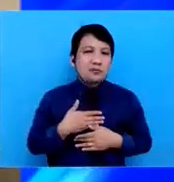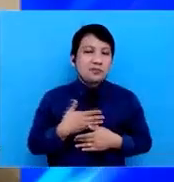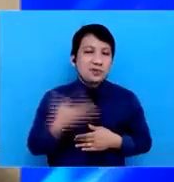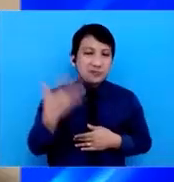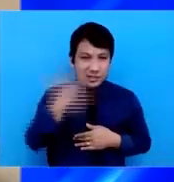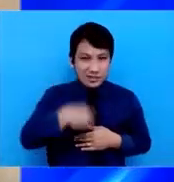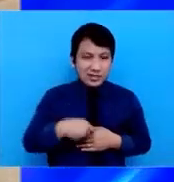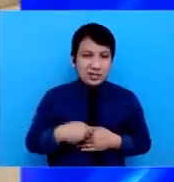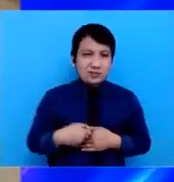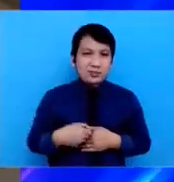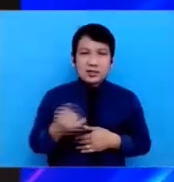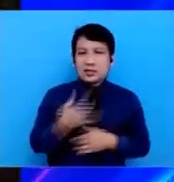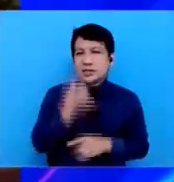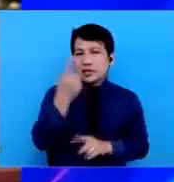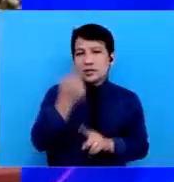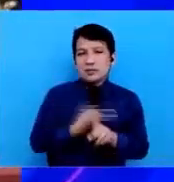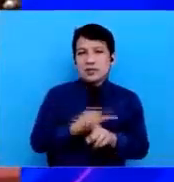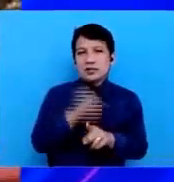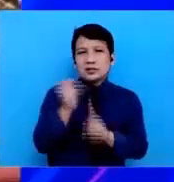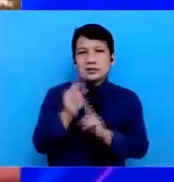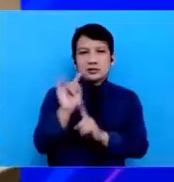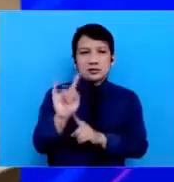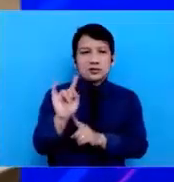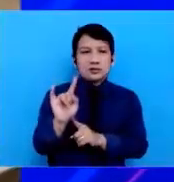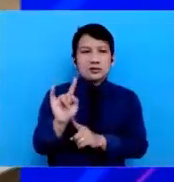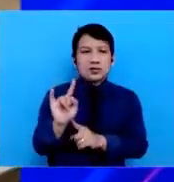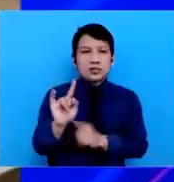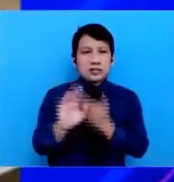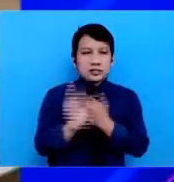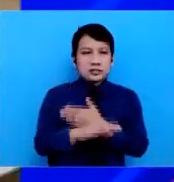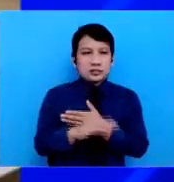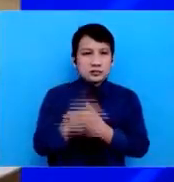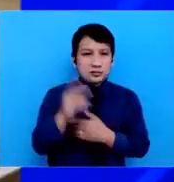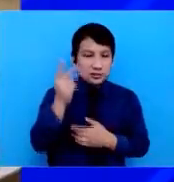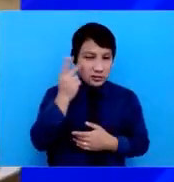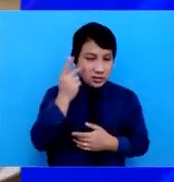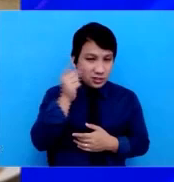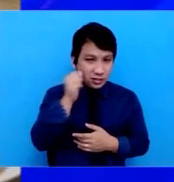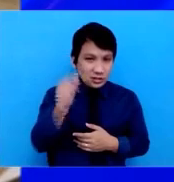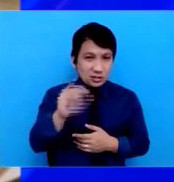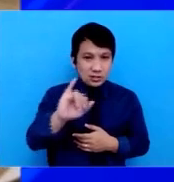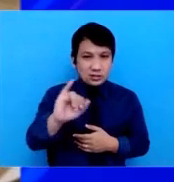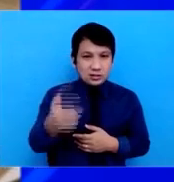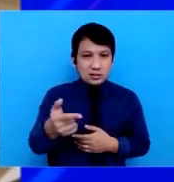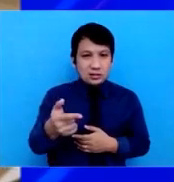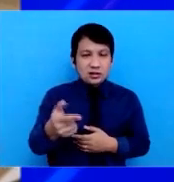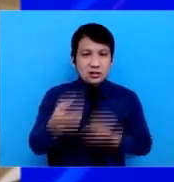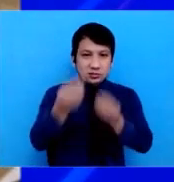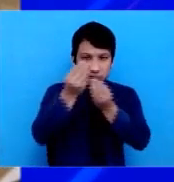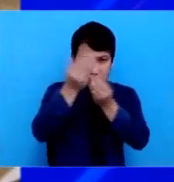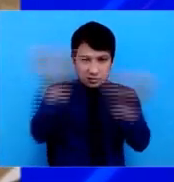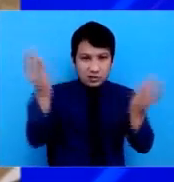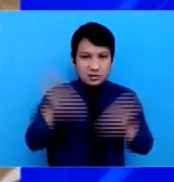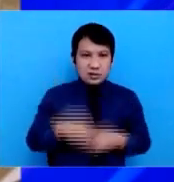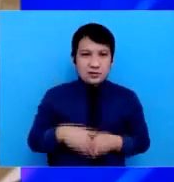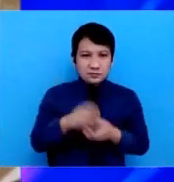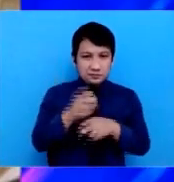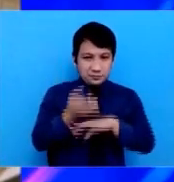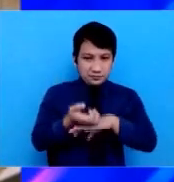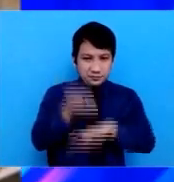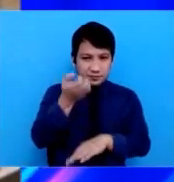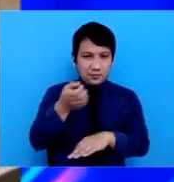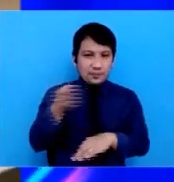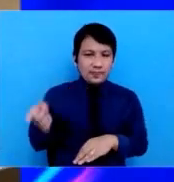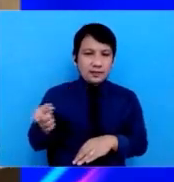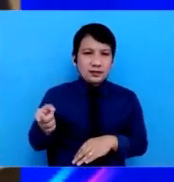ilang buwang hiatus sa social media, nagbalik si Chris Aquino sa Instagram niya para i-anunsyong engaged na pala siya kay